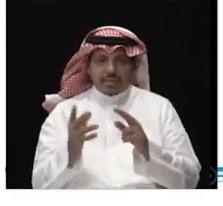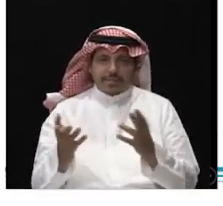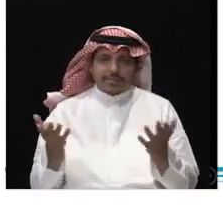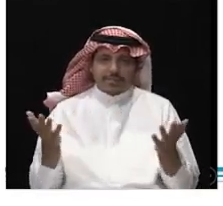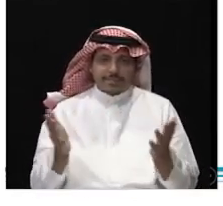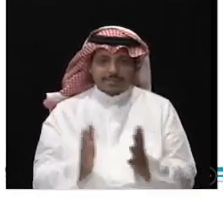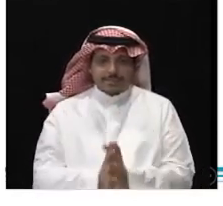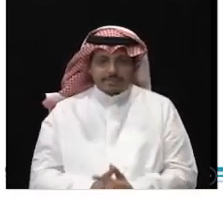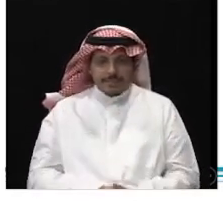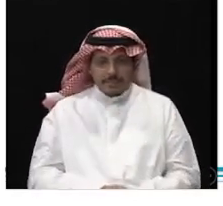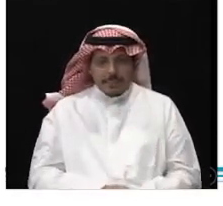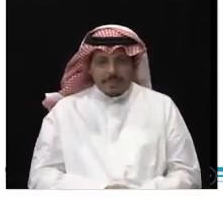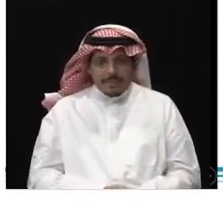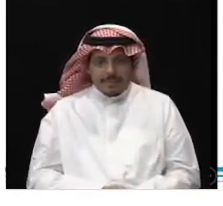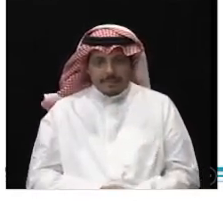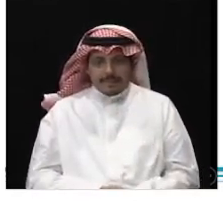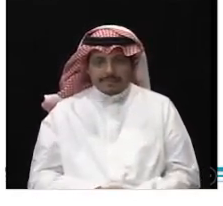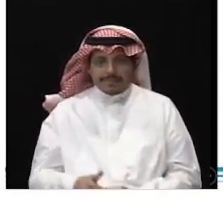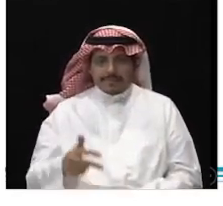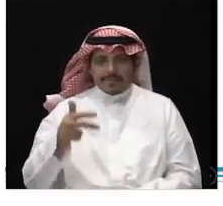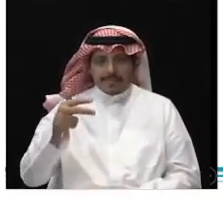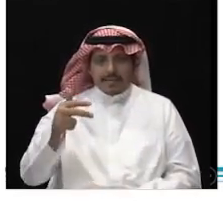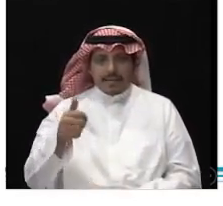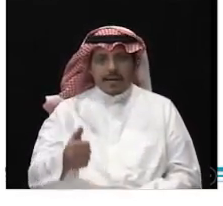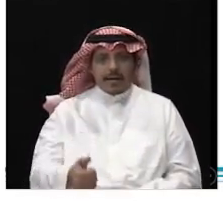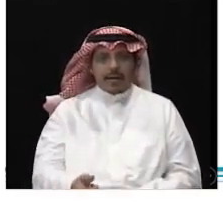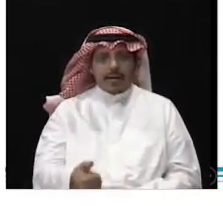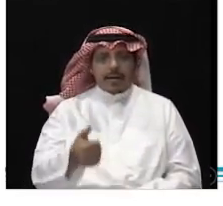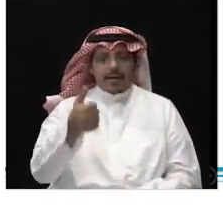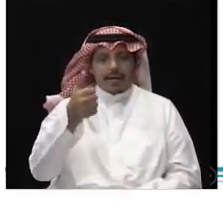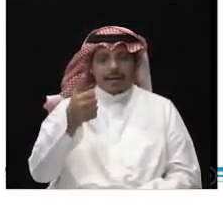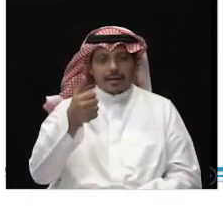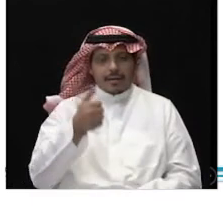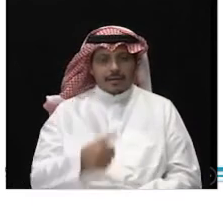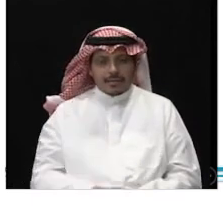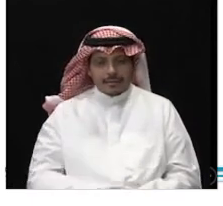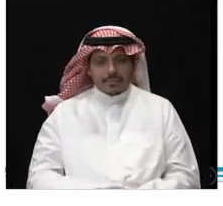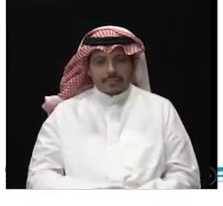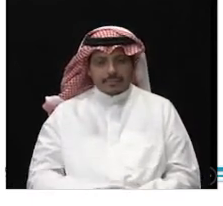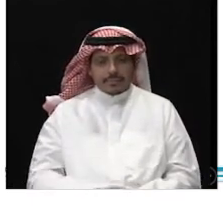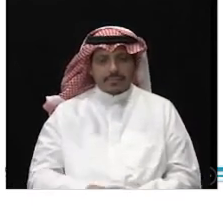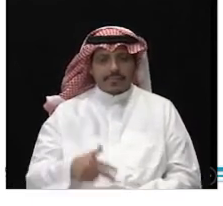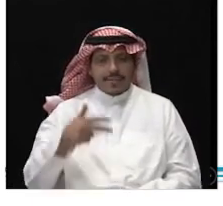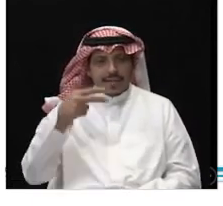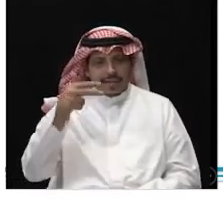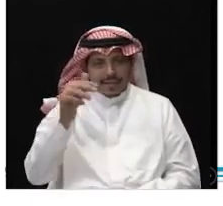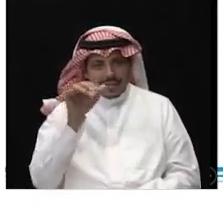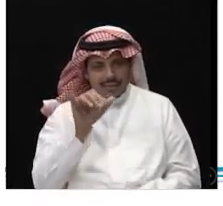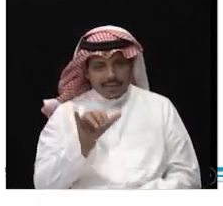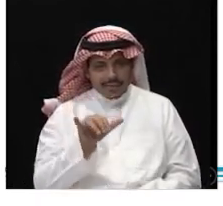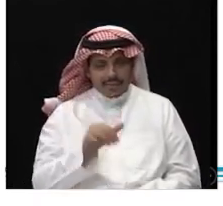أحسنتم. نذهب الآن إلى الصوت الطويل، غا، أحسنتم، غي